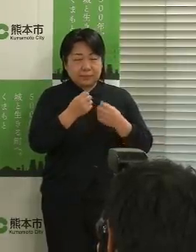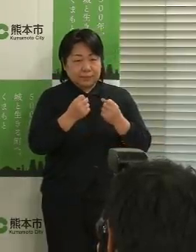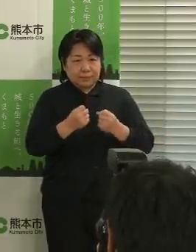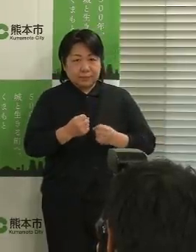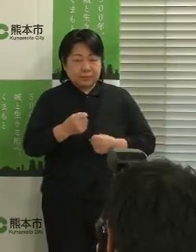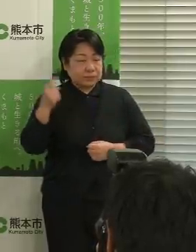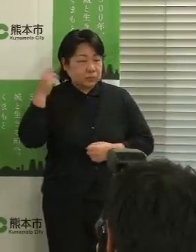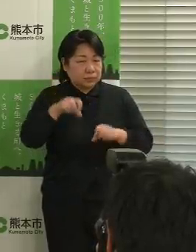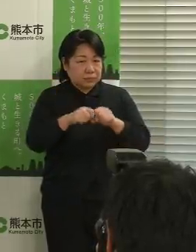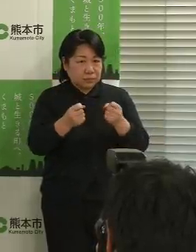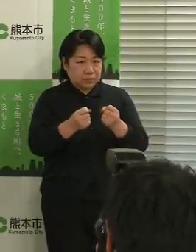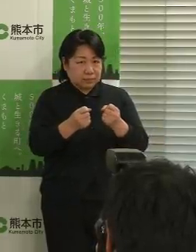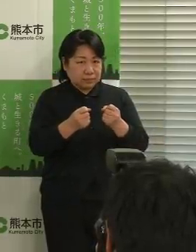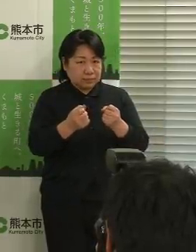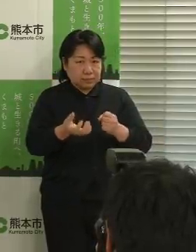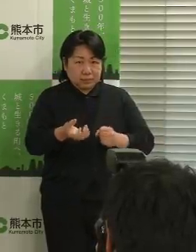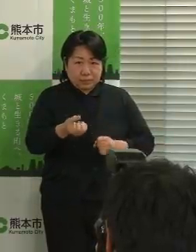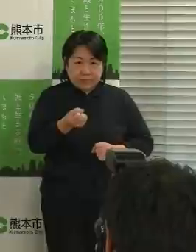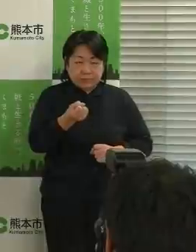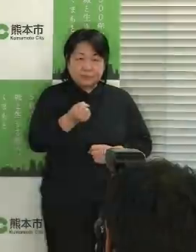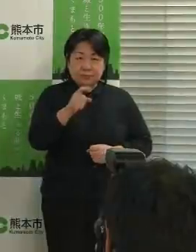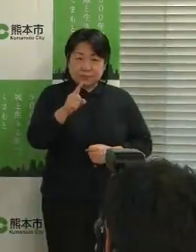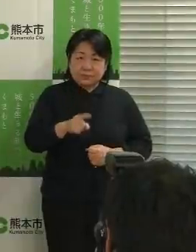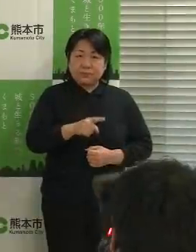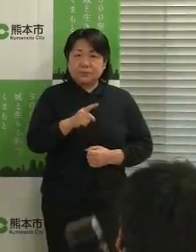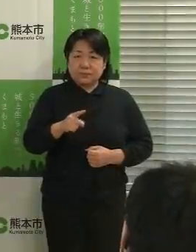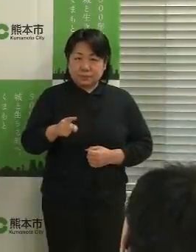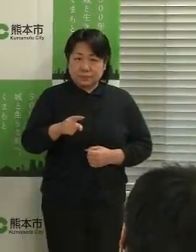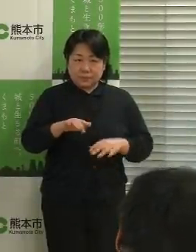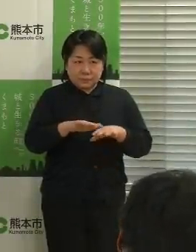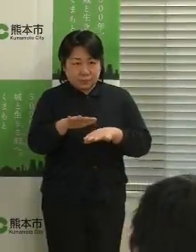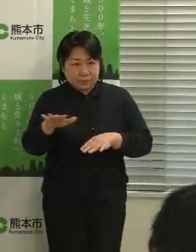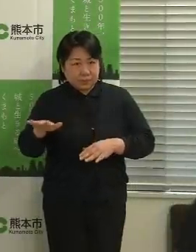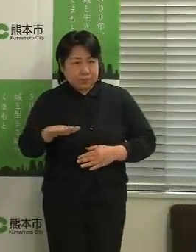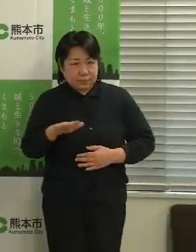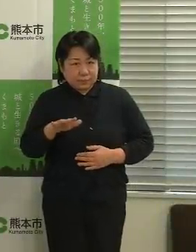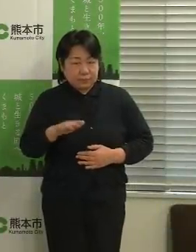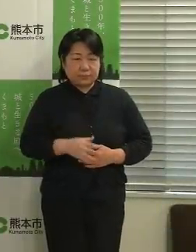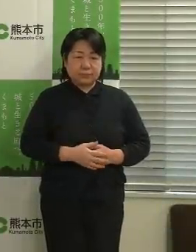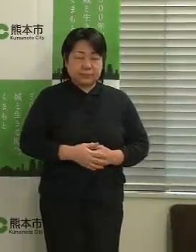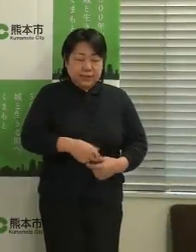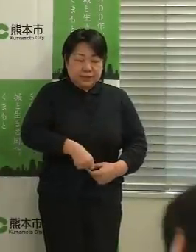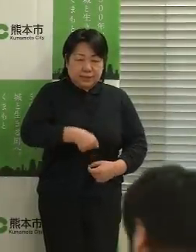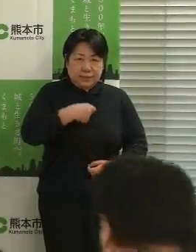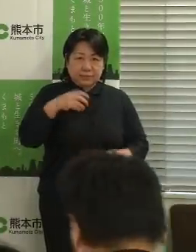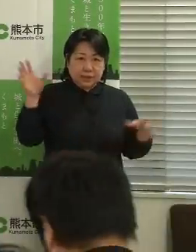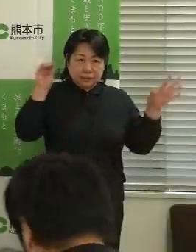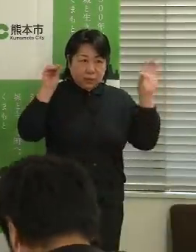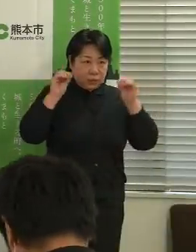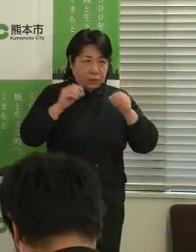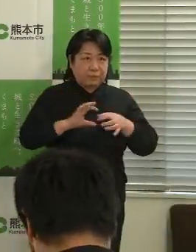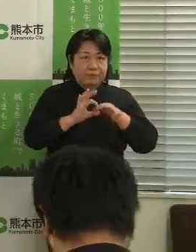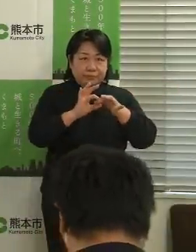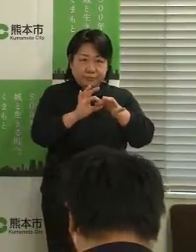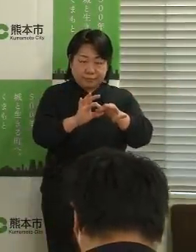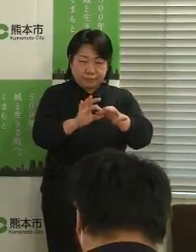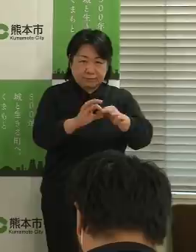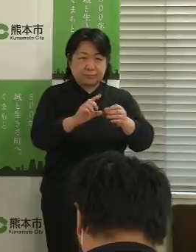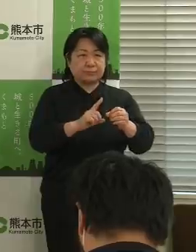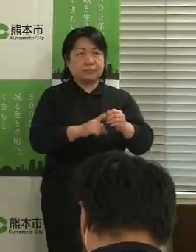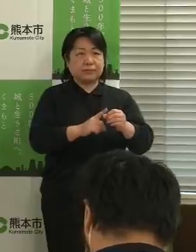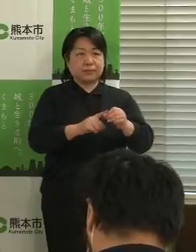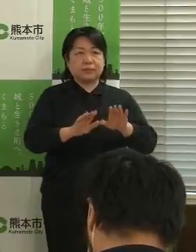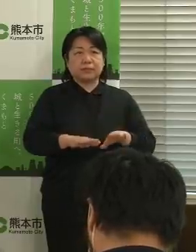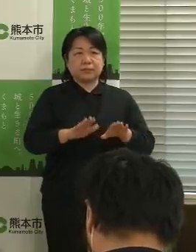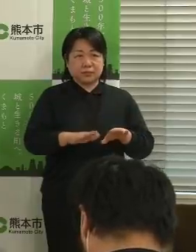しゃる聴覚障害のある方々に正確な情報をお伝えするため、